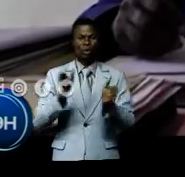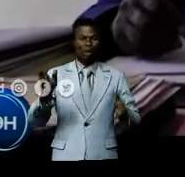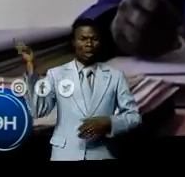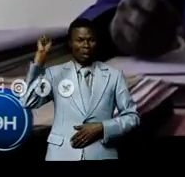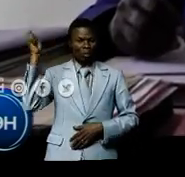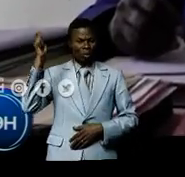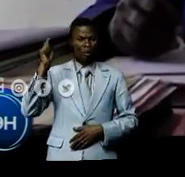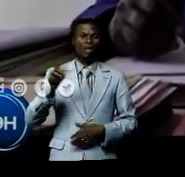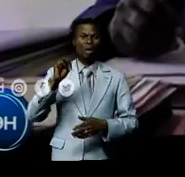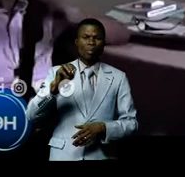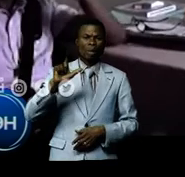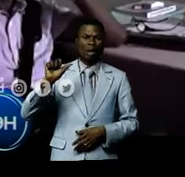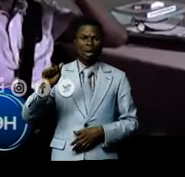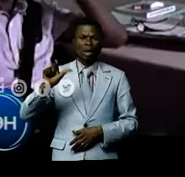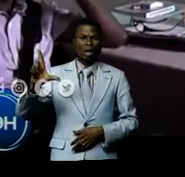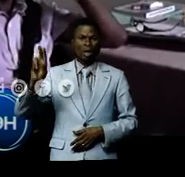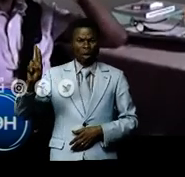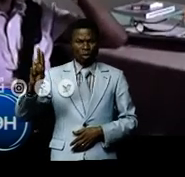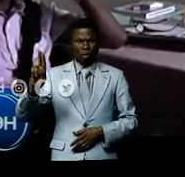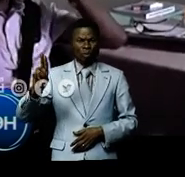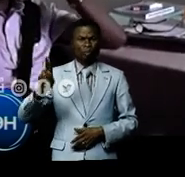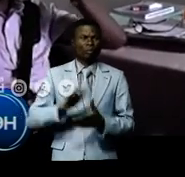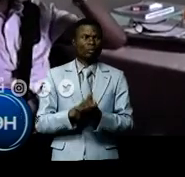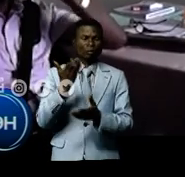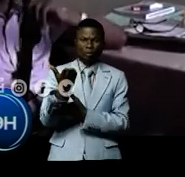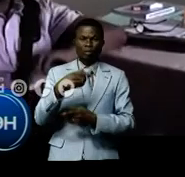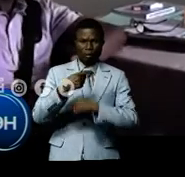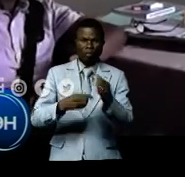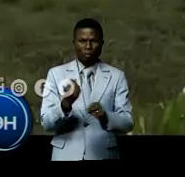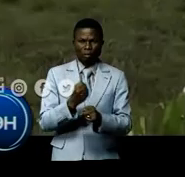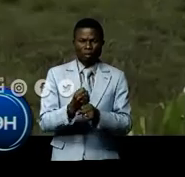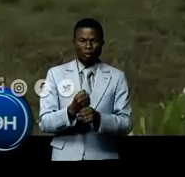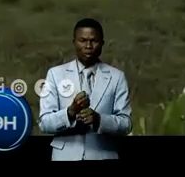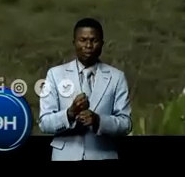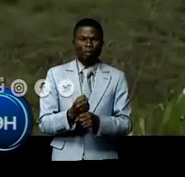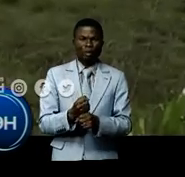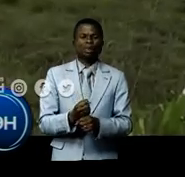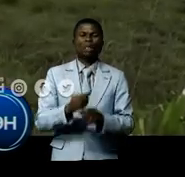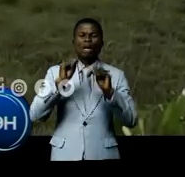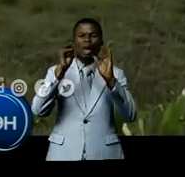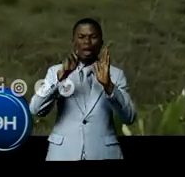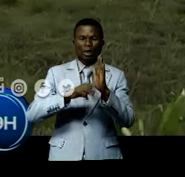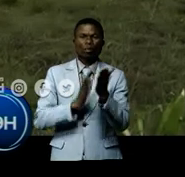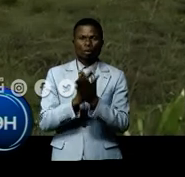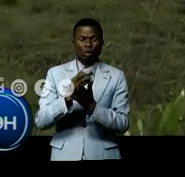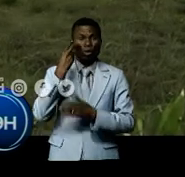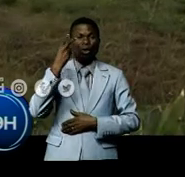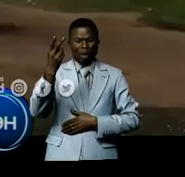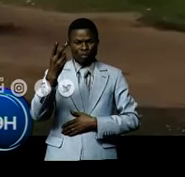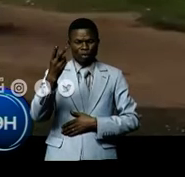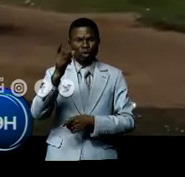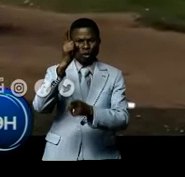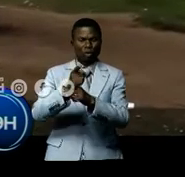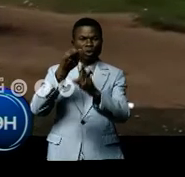professeur Malou Kankou, ne gire que par l'excellence et un bon enseignement selon la vision du chef de